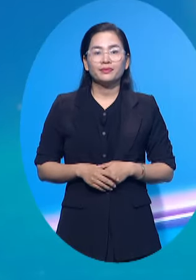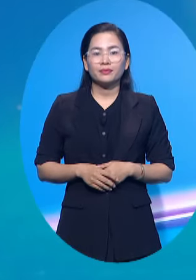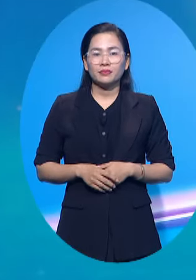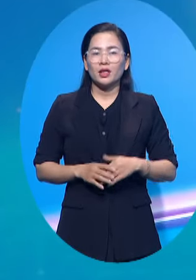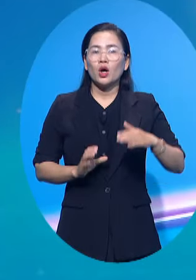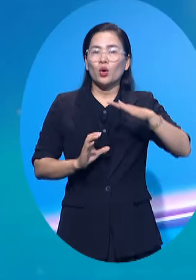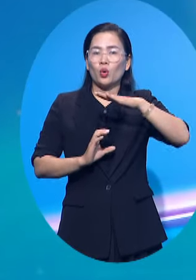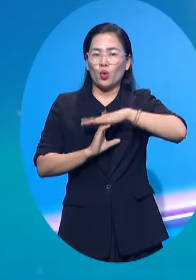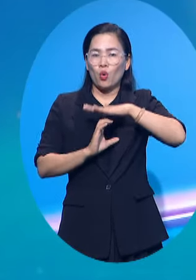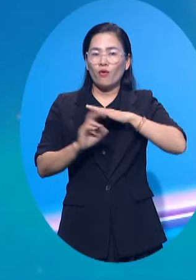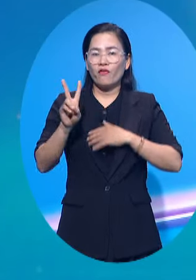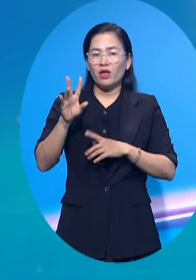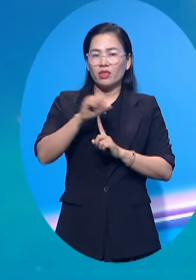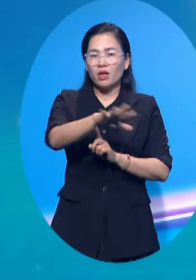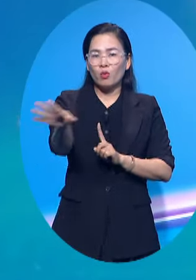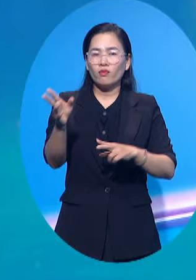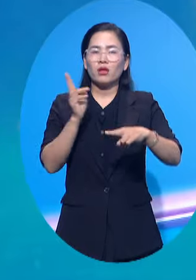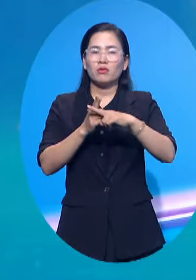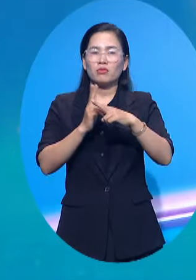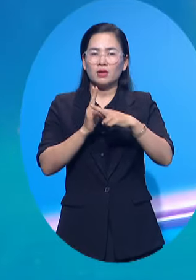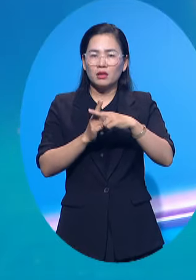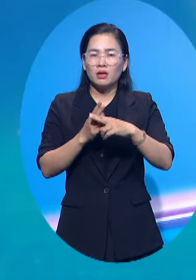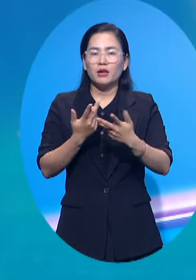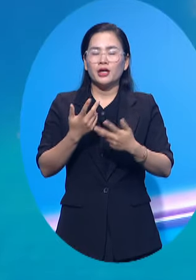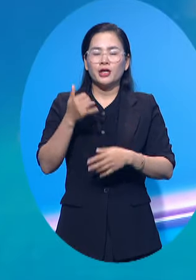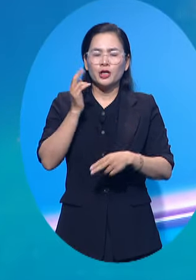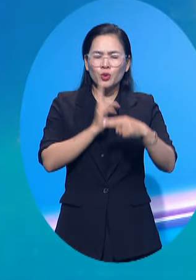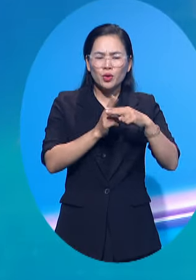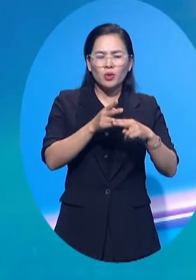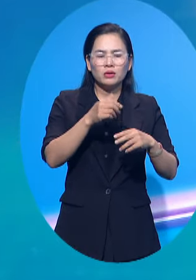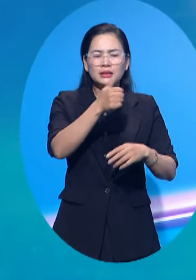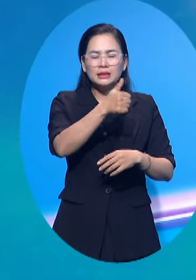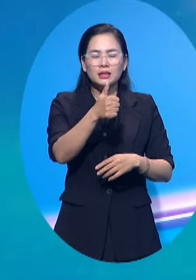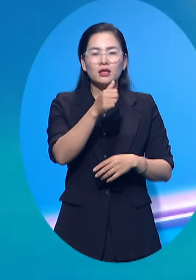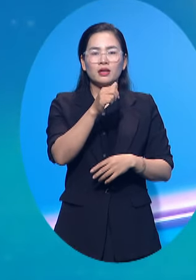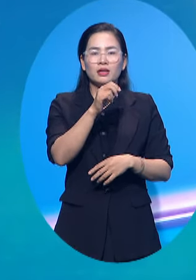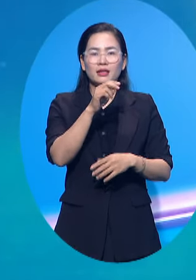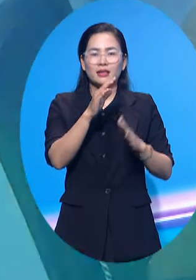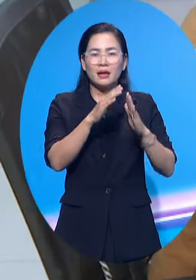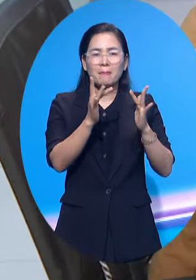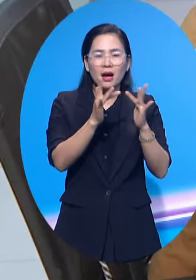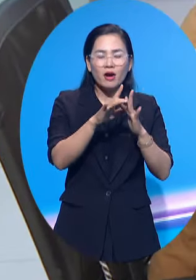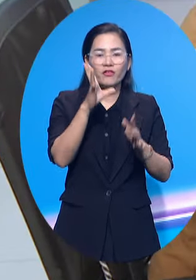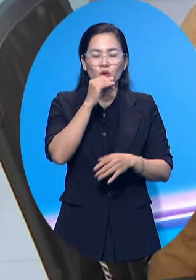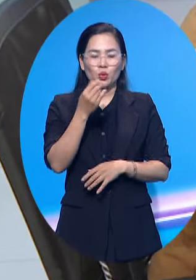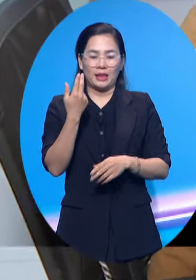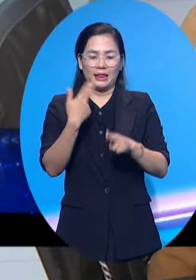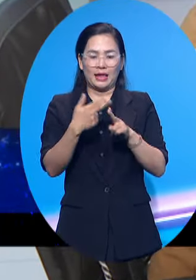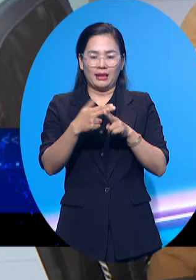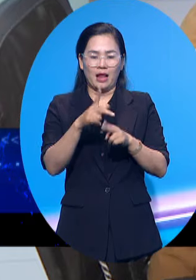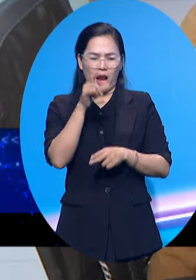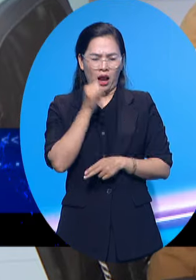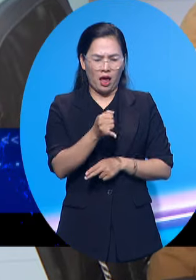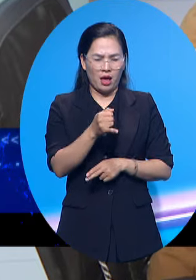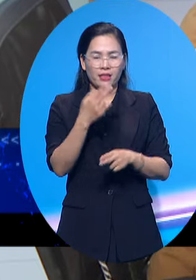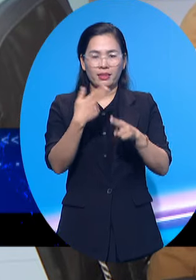Cục Viễn thông, Bộ Thông tin và Truyền thông đã yêu cầu các nhà mạng nếu nhận phản ánh về việc người dùng đứng tên thuê bao lạ phải thực hiện gỡ số điện thoại